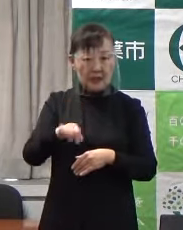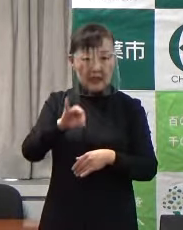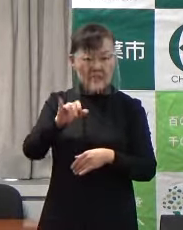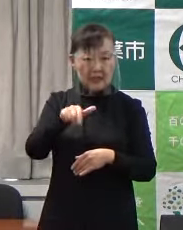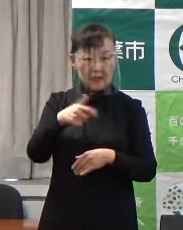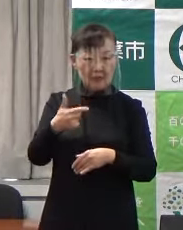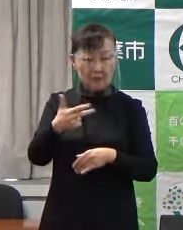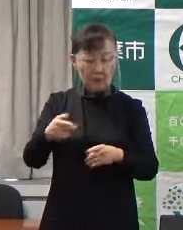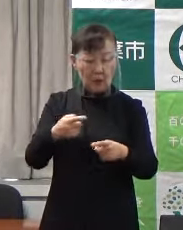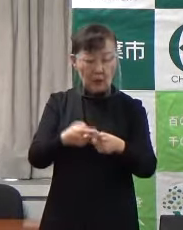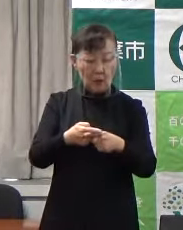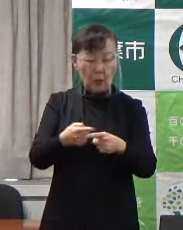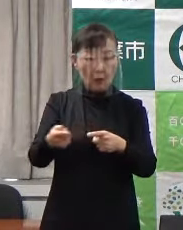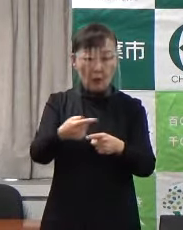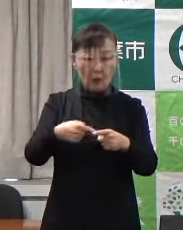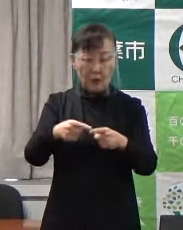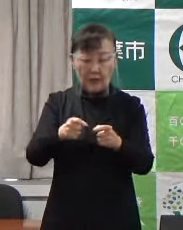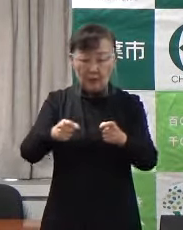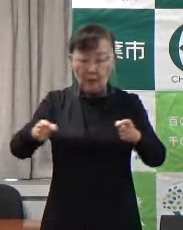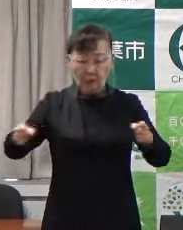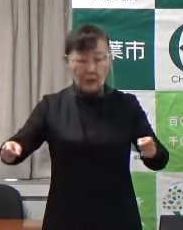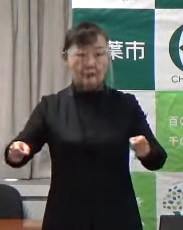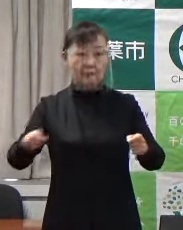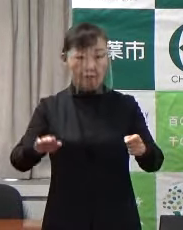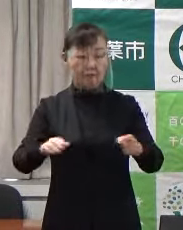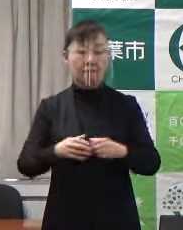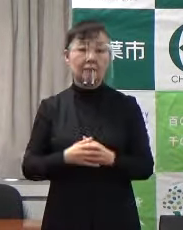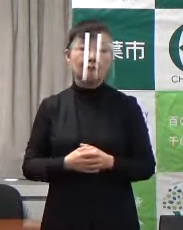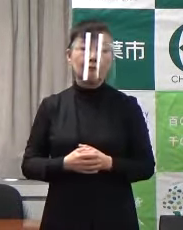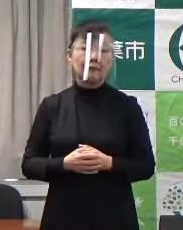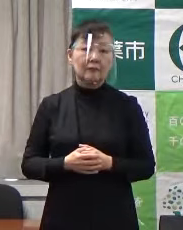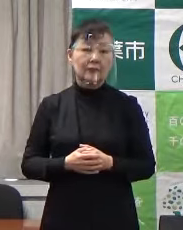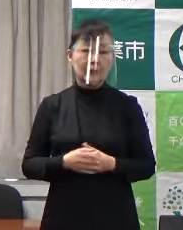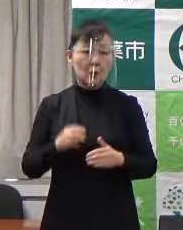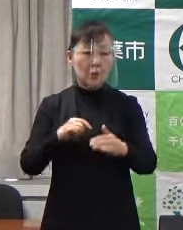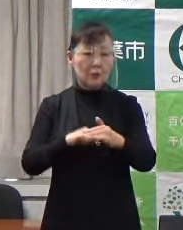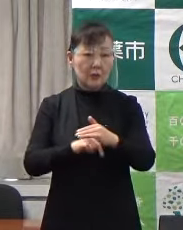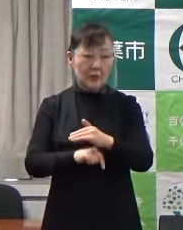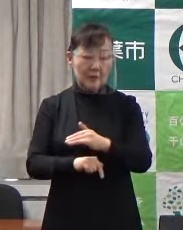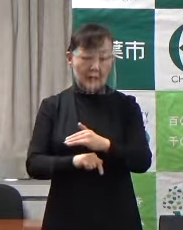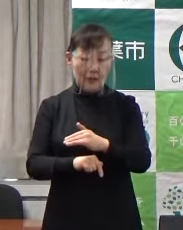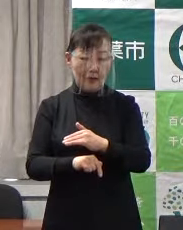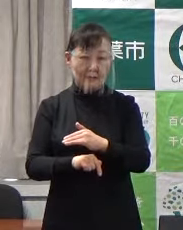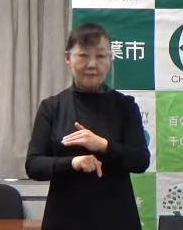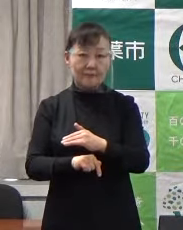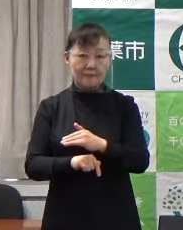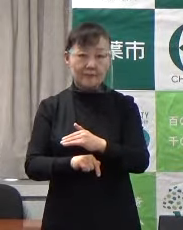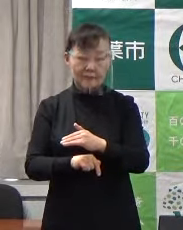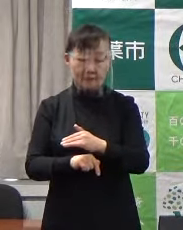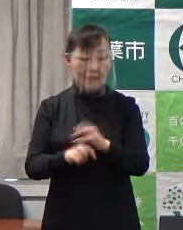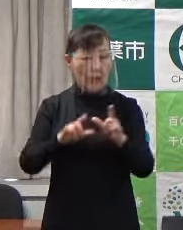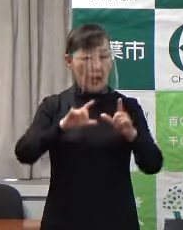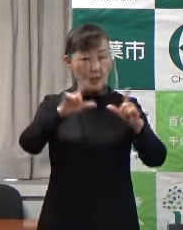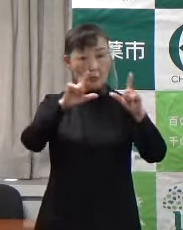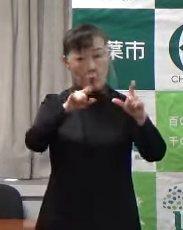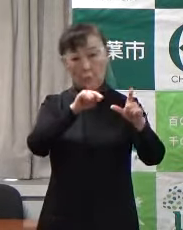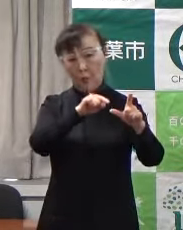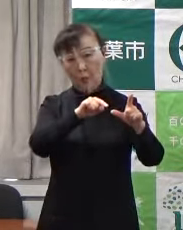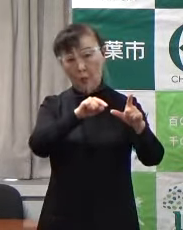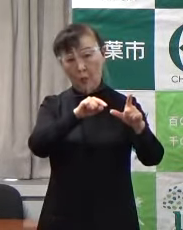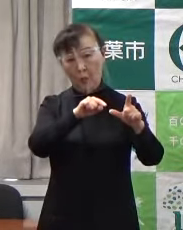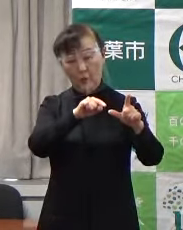遠い、都市でありまして、そういう意味でですね、この比較的東京方面